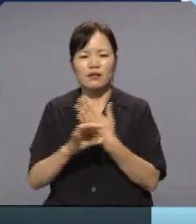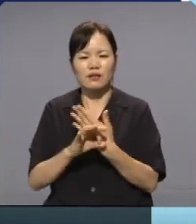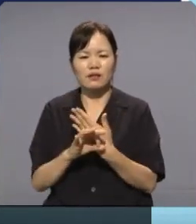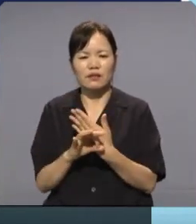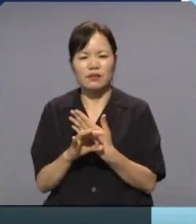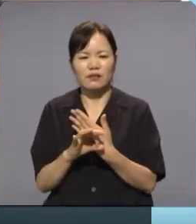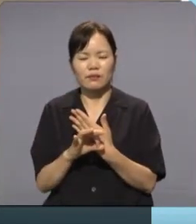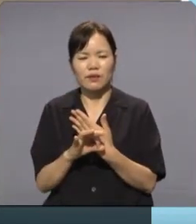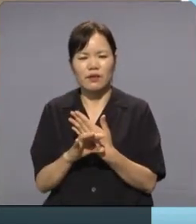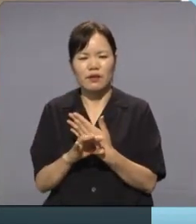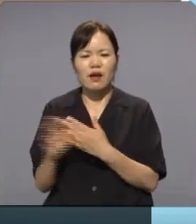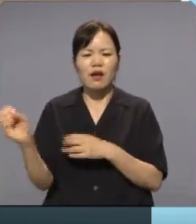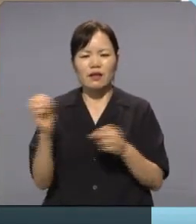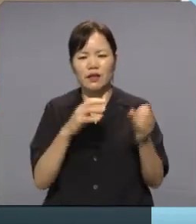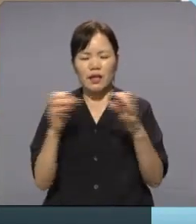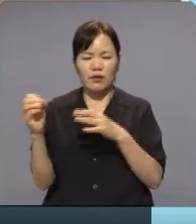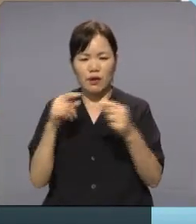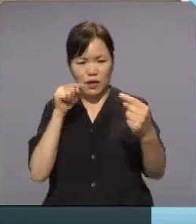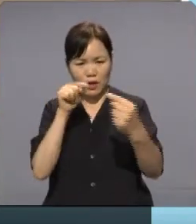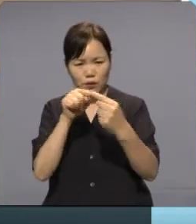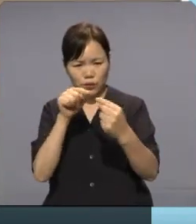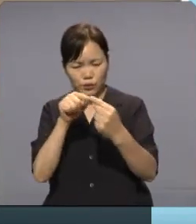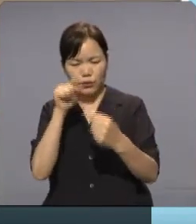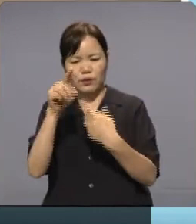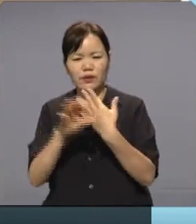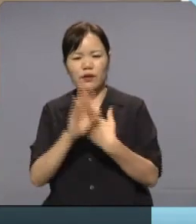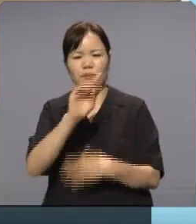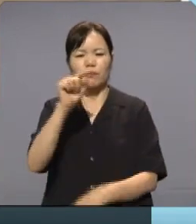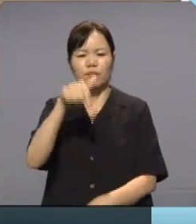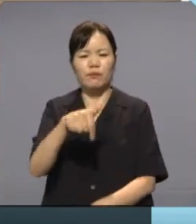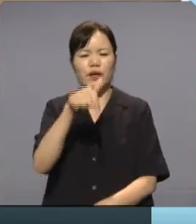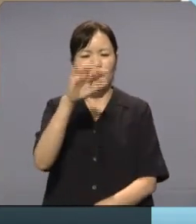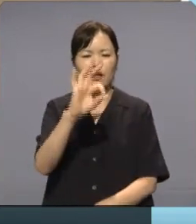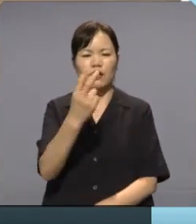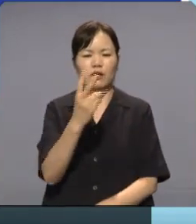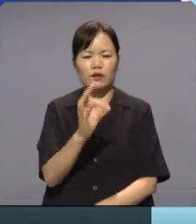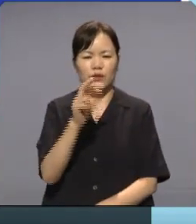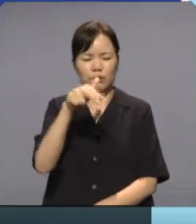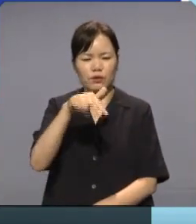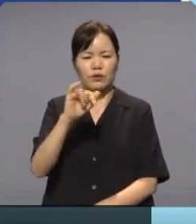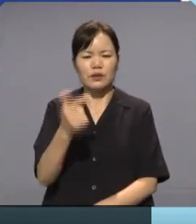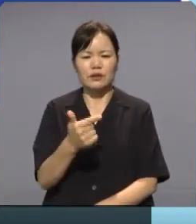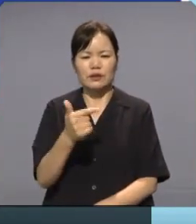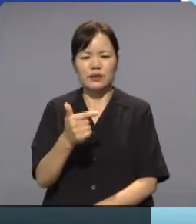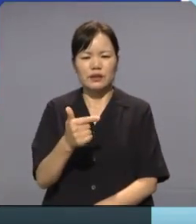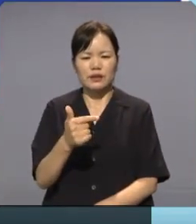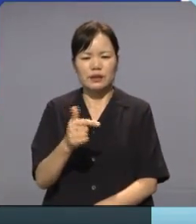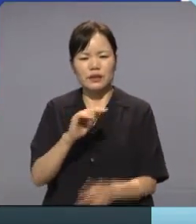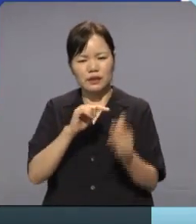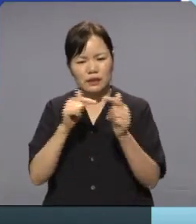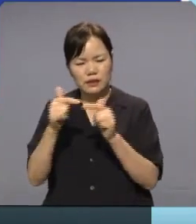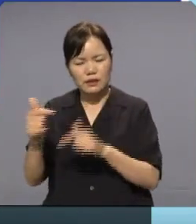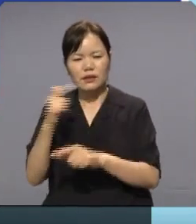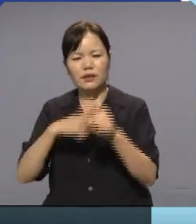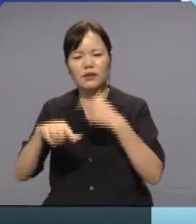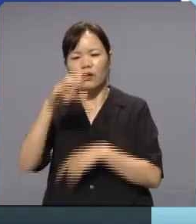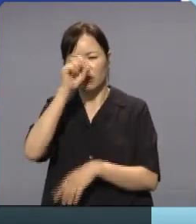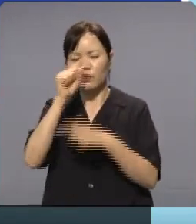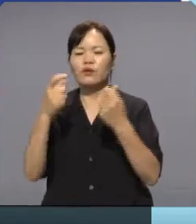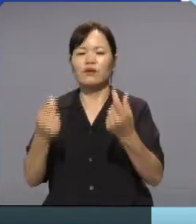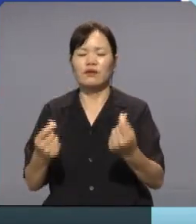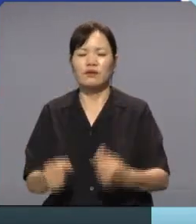말해서 그런 대화가 통하는 사람 예. 그러면은 뭐 박용진 의원이나 강훈식 의원이나 박주민 의원 이런 사람을 아무래도 좀 더 선호할 수밖에 없겠죠.